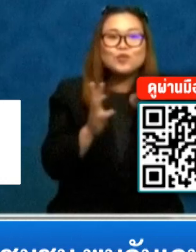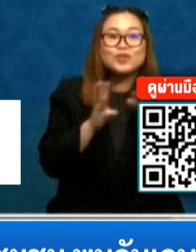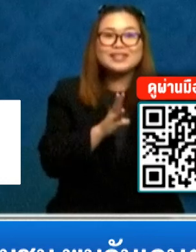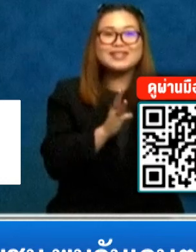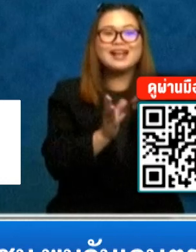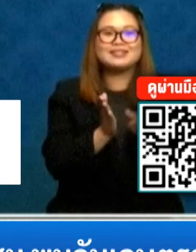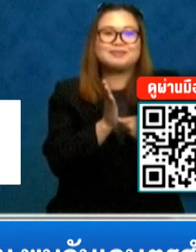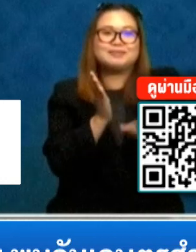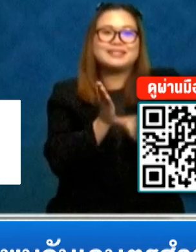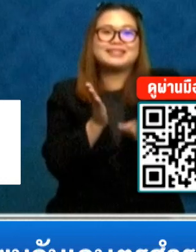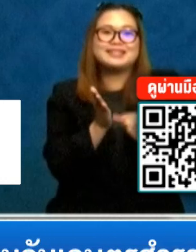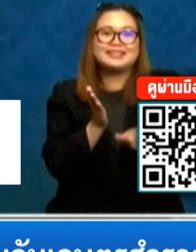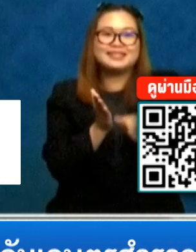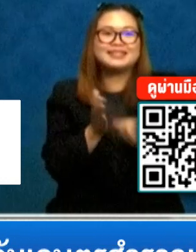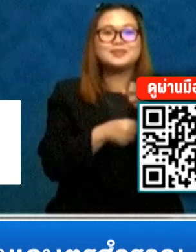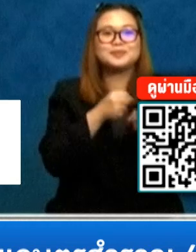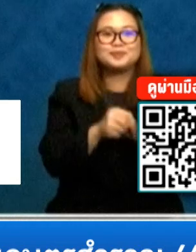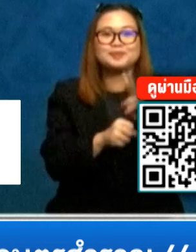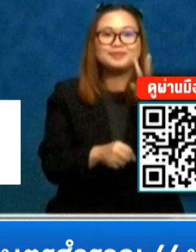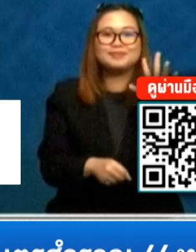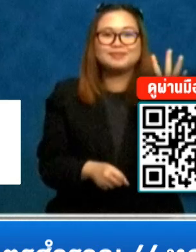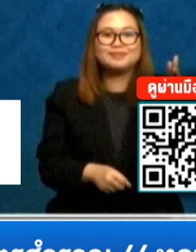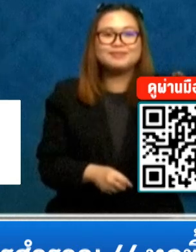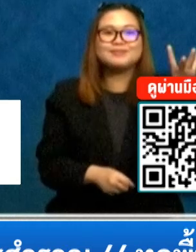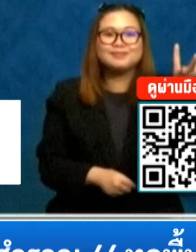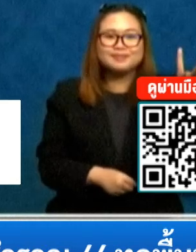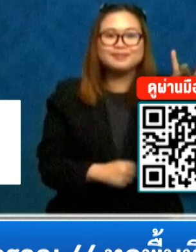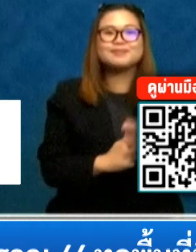ในปี68จะเป็นยังไงบ้างนะครับท่านประธานครับ